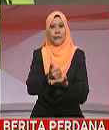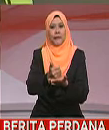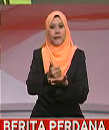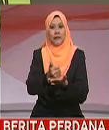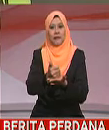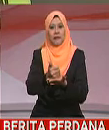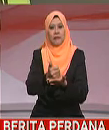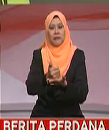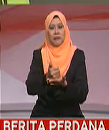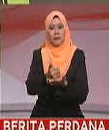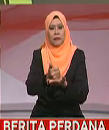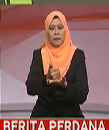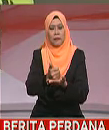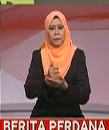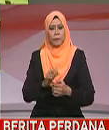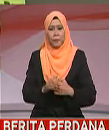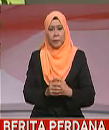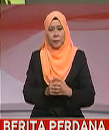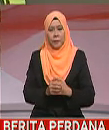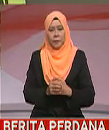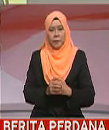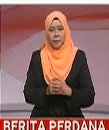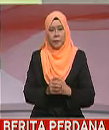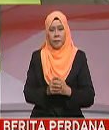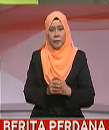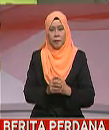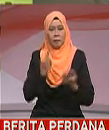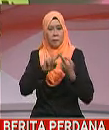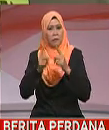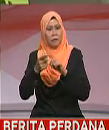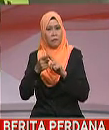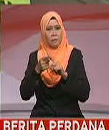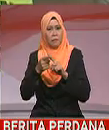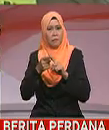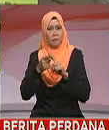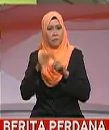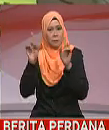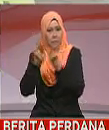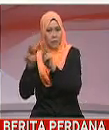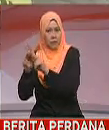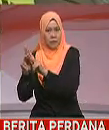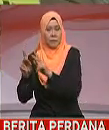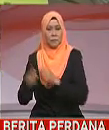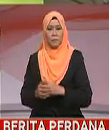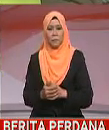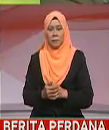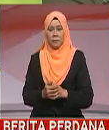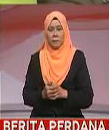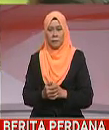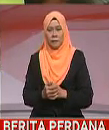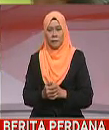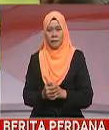Kawan sedang surabi dia, kawan kampungnya kawan lah. Dia ada ijen lah, dia ada ijen. Ijen lah itu